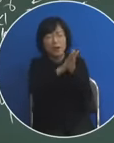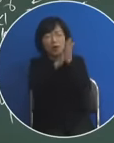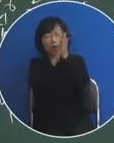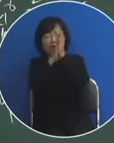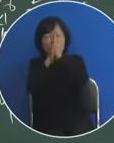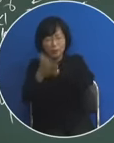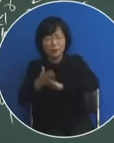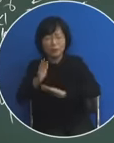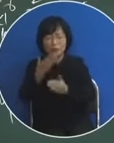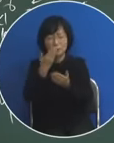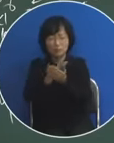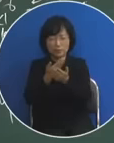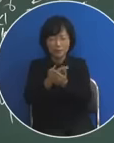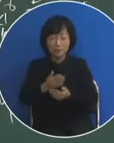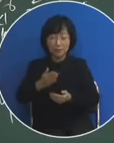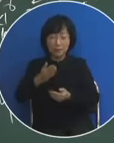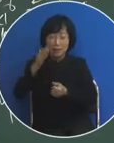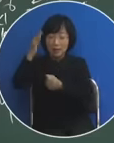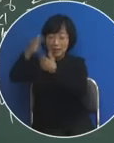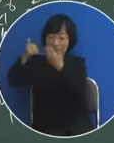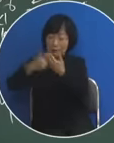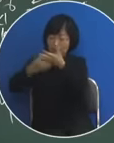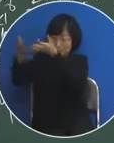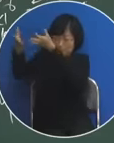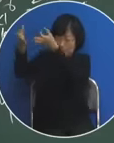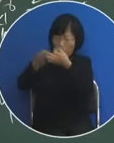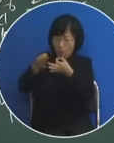나를 향한 하나님의 목표 이루어지게 해